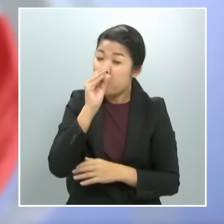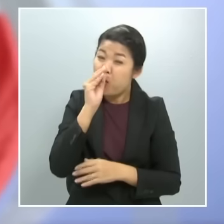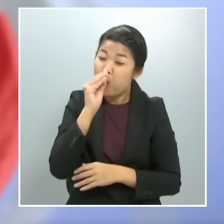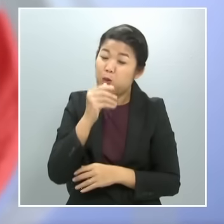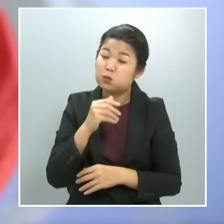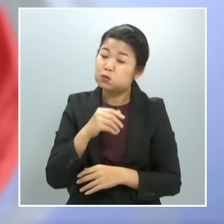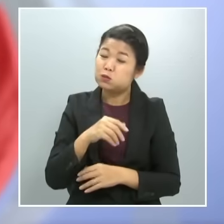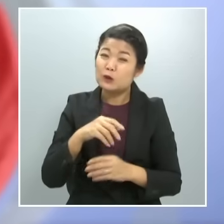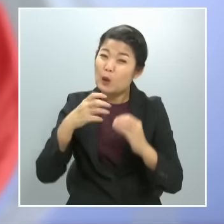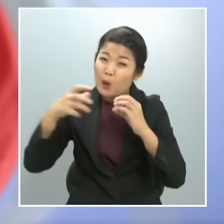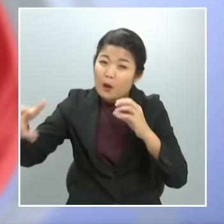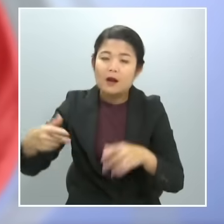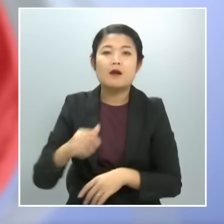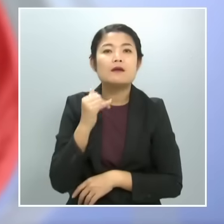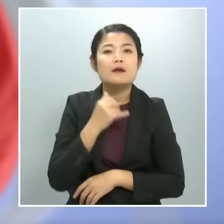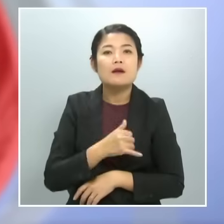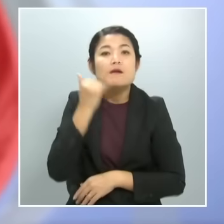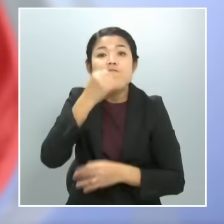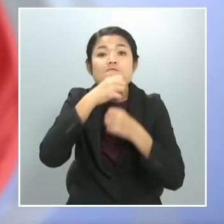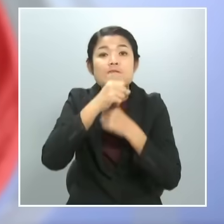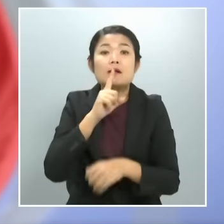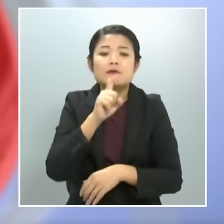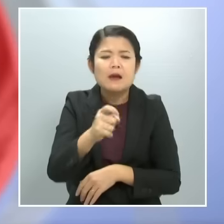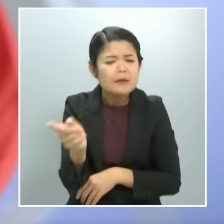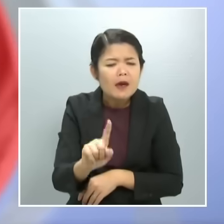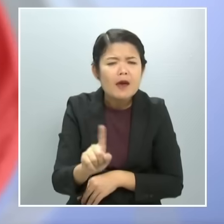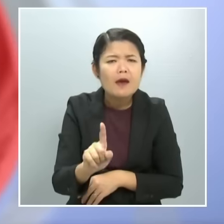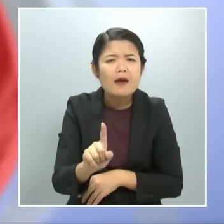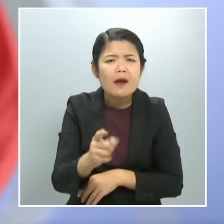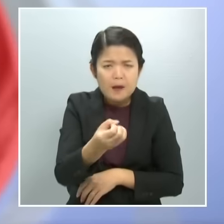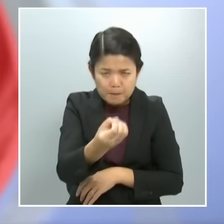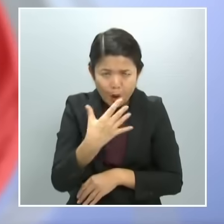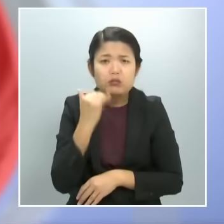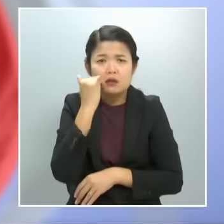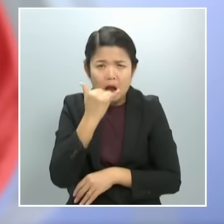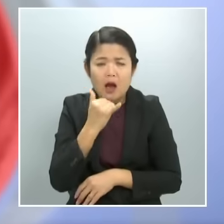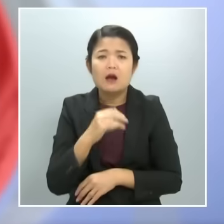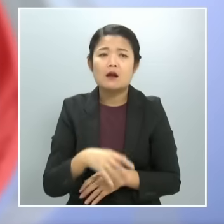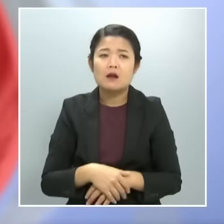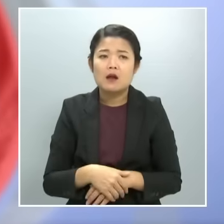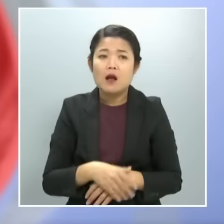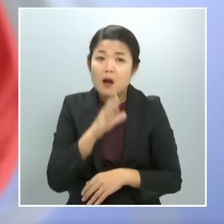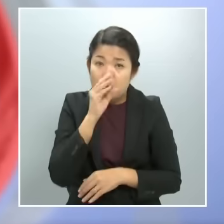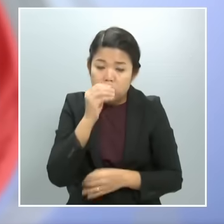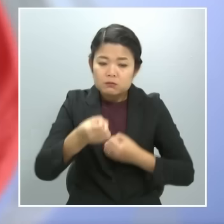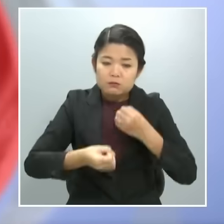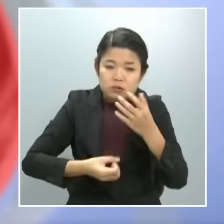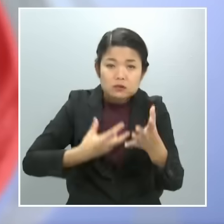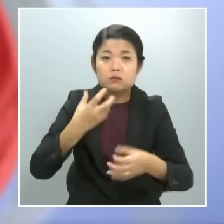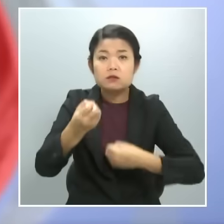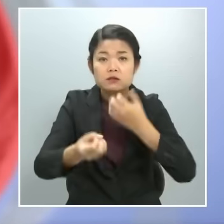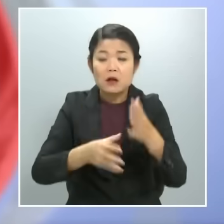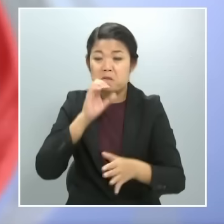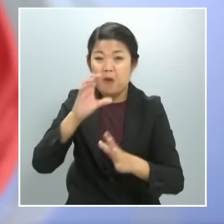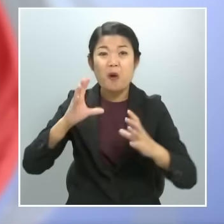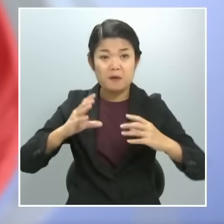จนกระทั่งทางฝั่งย่าก็เลยไปถามเด็กบอกว่าเป็นอะไรลูกไหนบอกย่าซิค่อยๆคุยฮะเด็กยอมรับบอกว่า